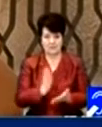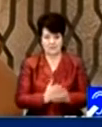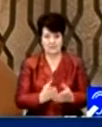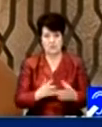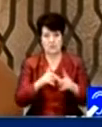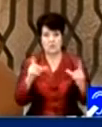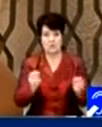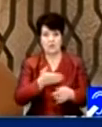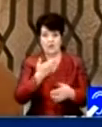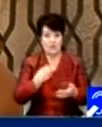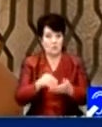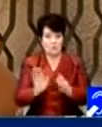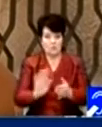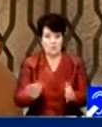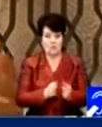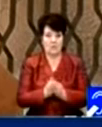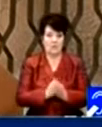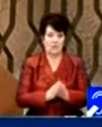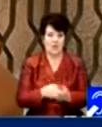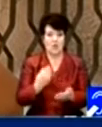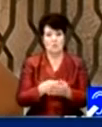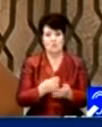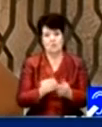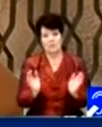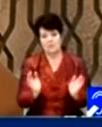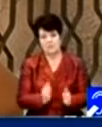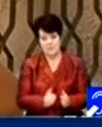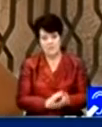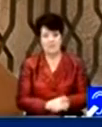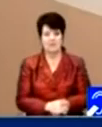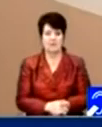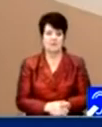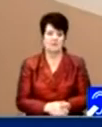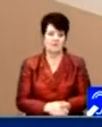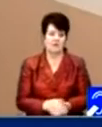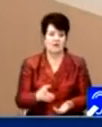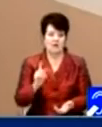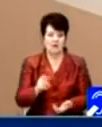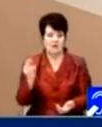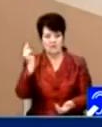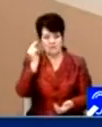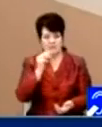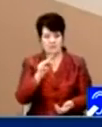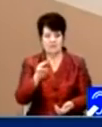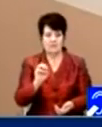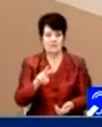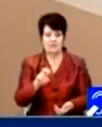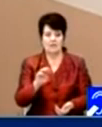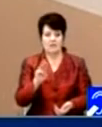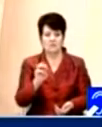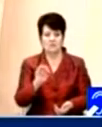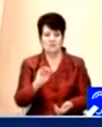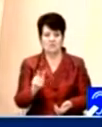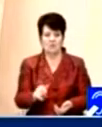săpun. Pentru că au un buget mic, pentru că nu este considerat o prioritate. La gimnaziul din Pănășești, de exemplu, blocuri